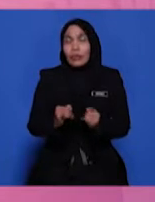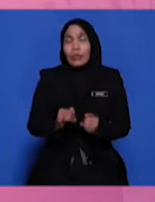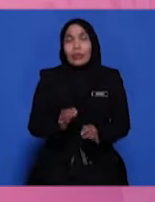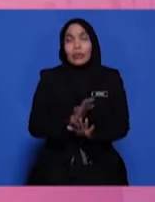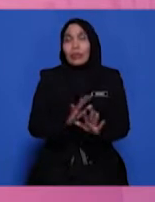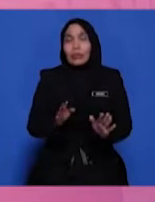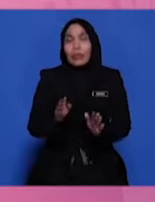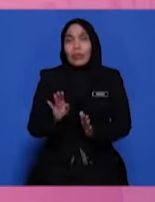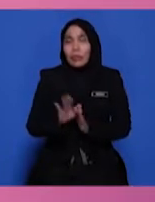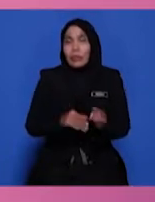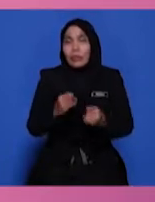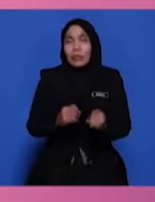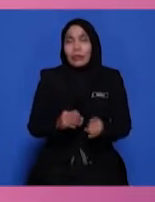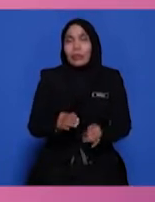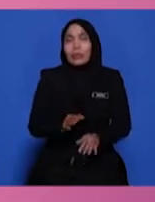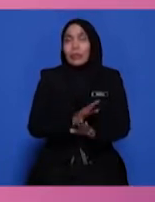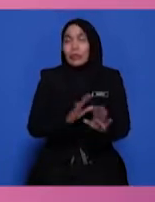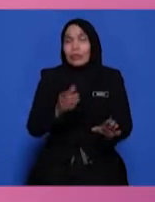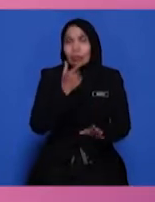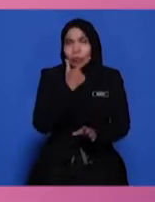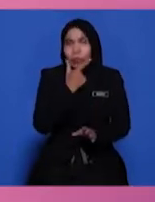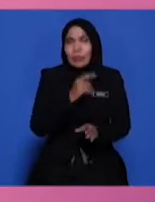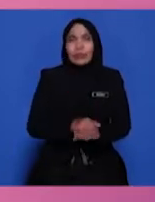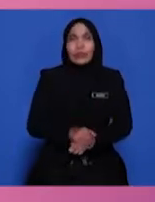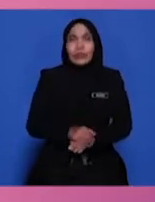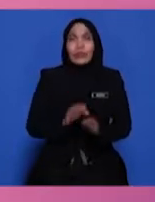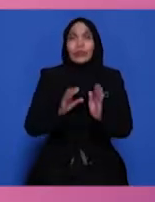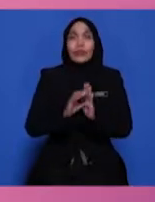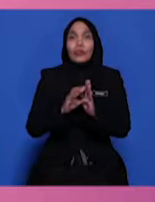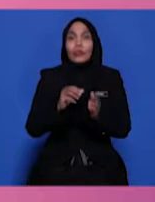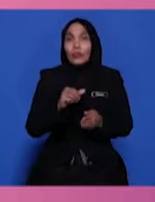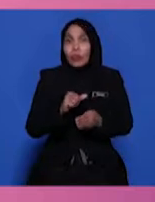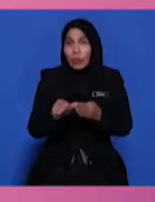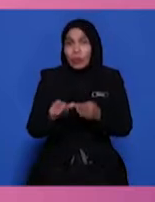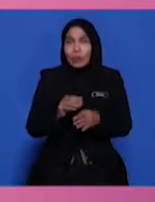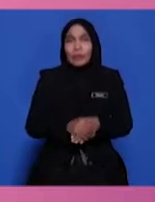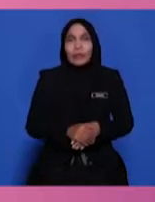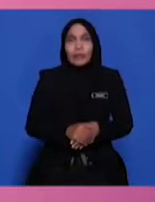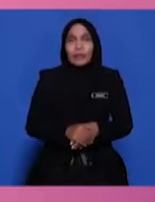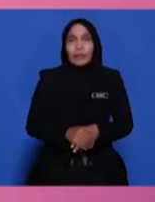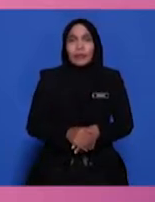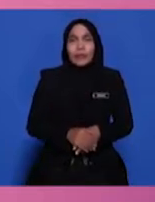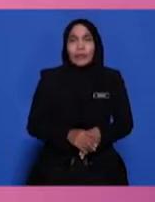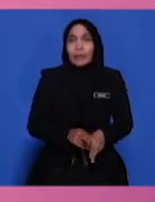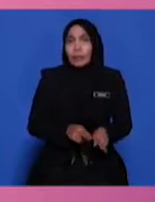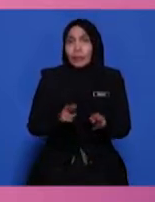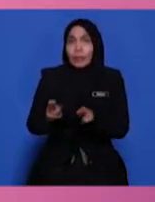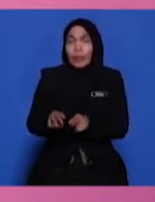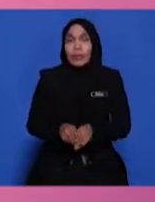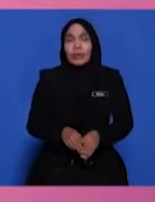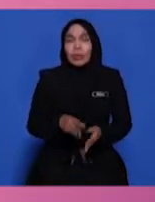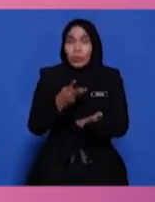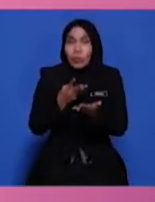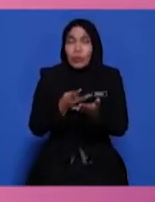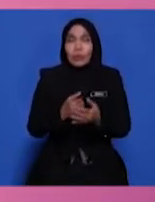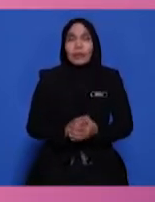Gandakan usaha anda. Mari kita lihat contoh yang terakhir, iaitu plan kewangan jangka panjang.